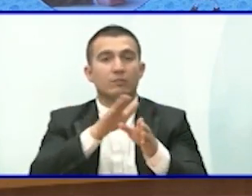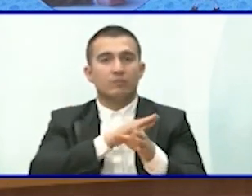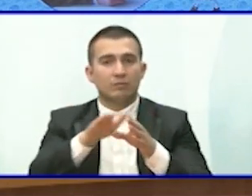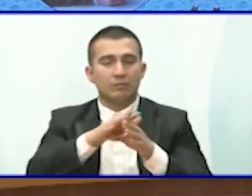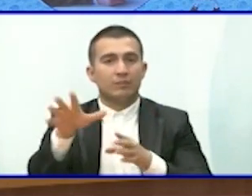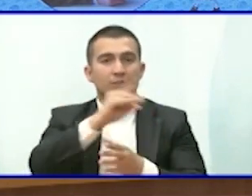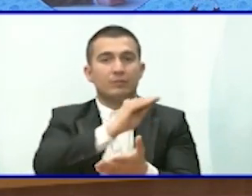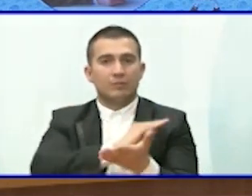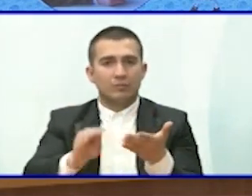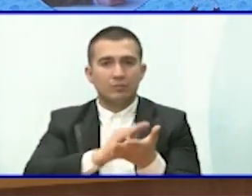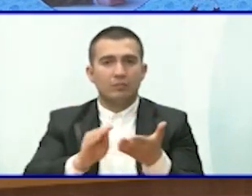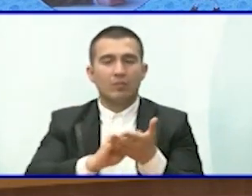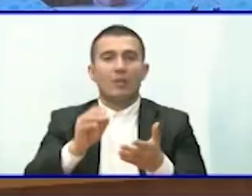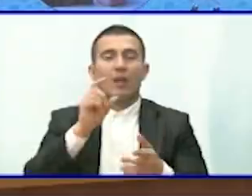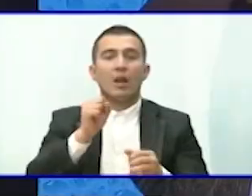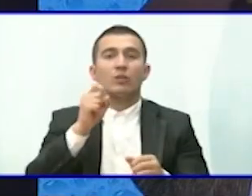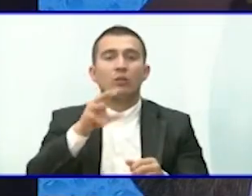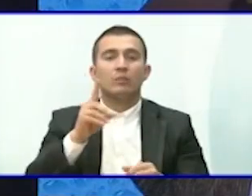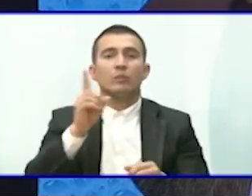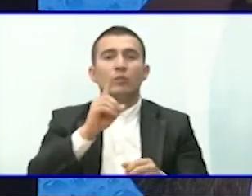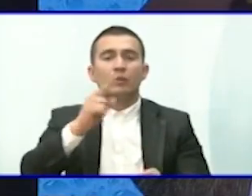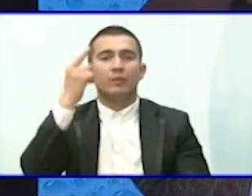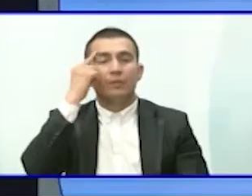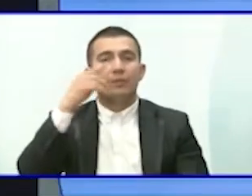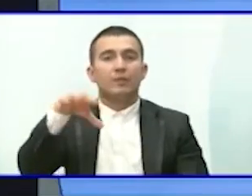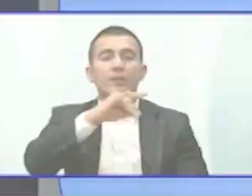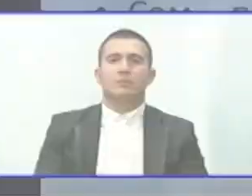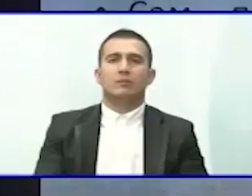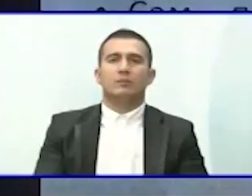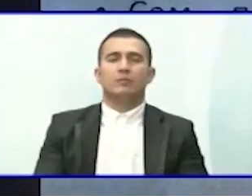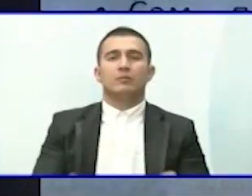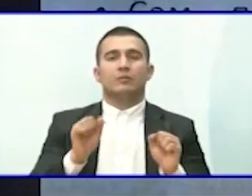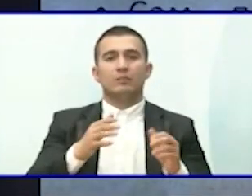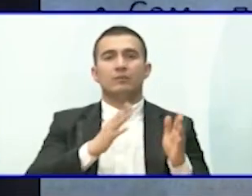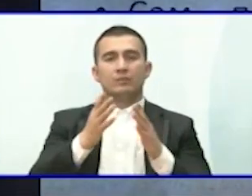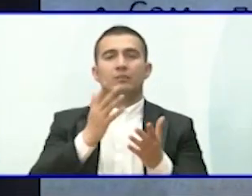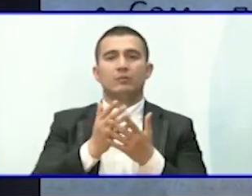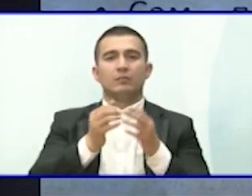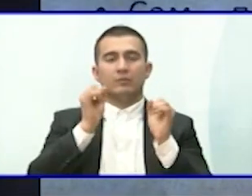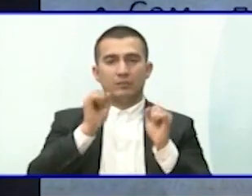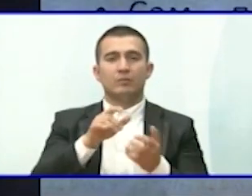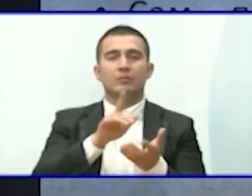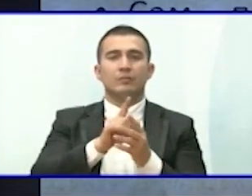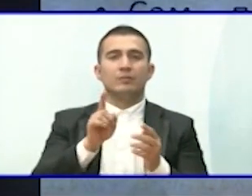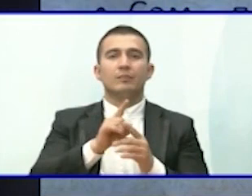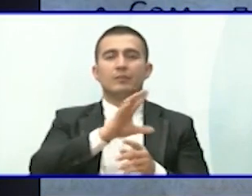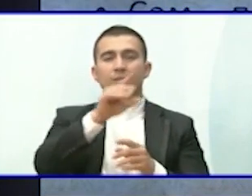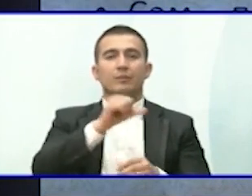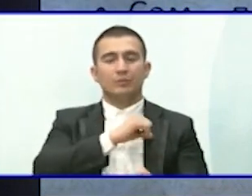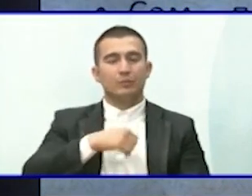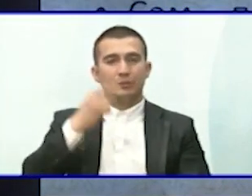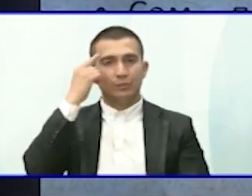о том о чем вы мечтаете далее по загадки вот так дом одно окно